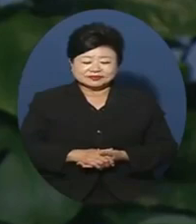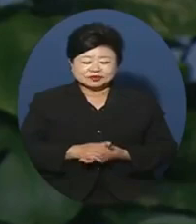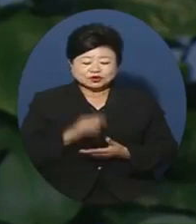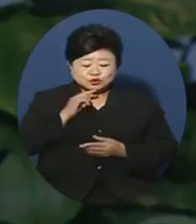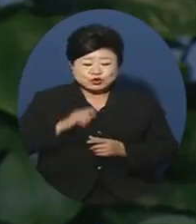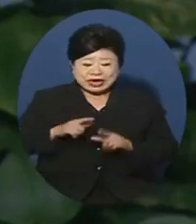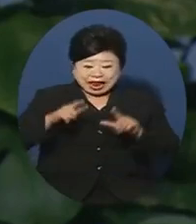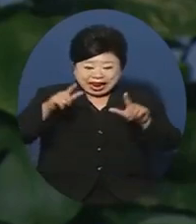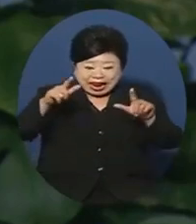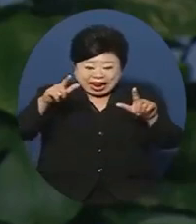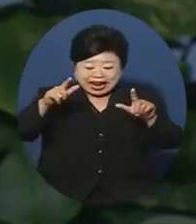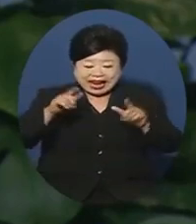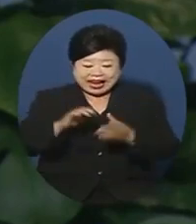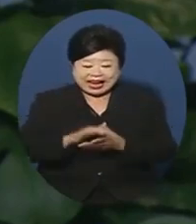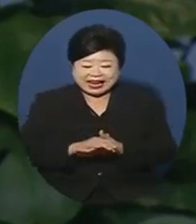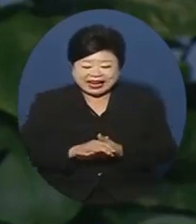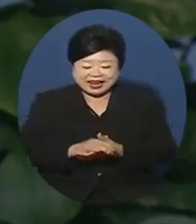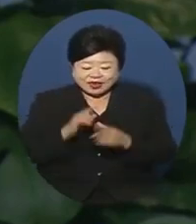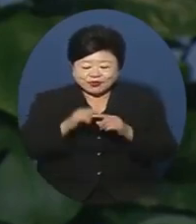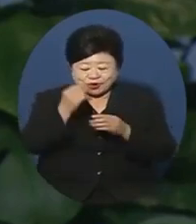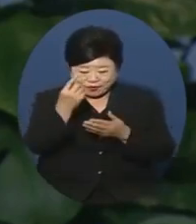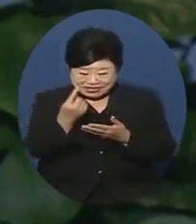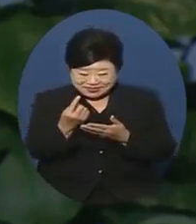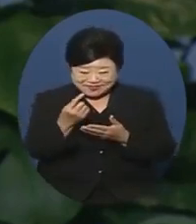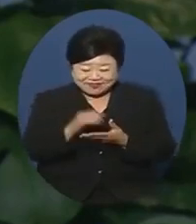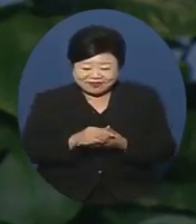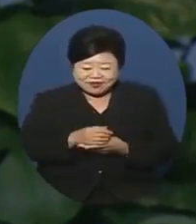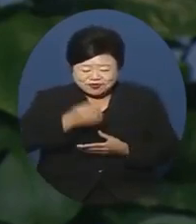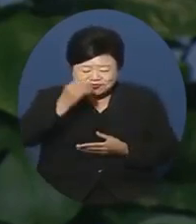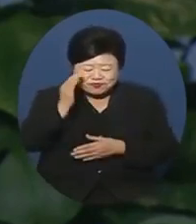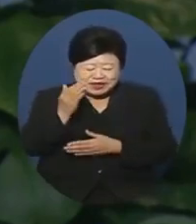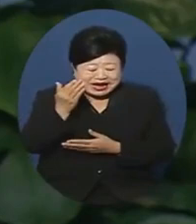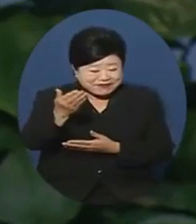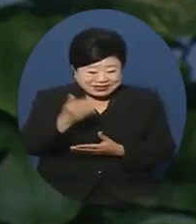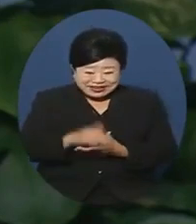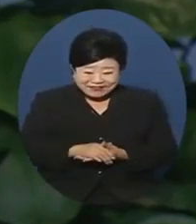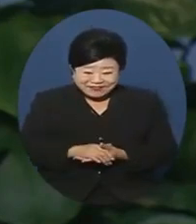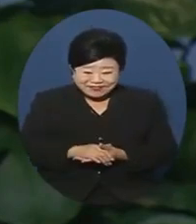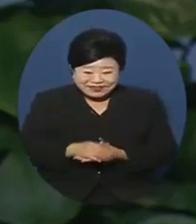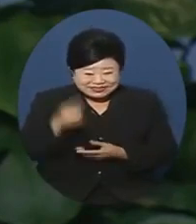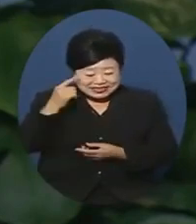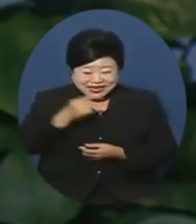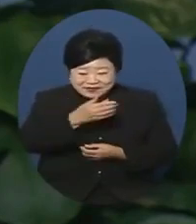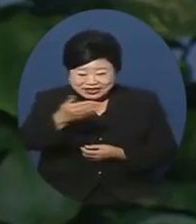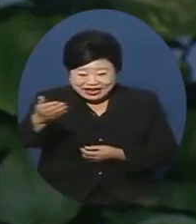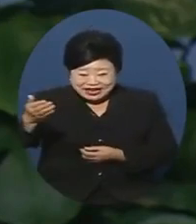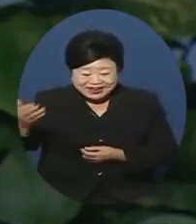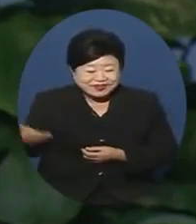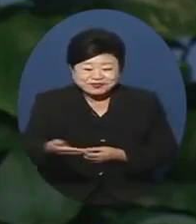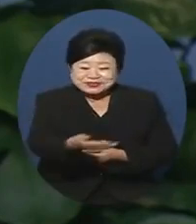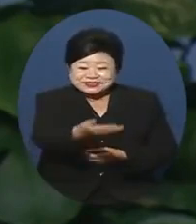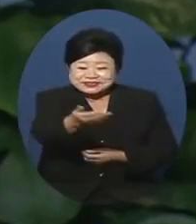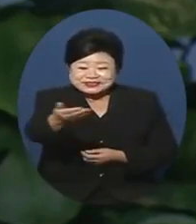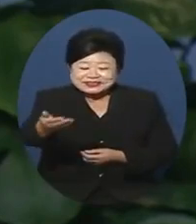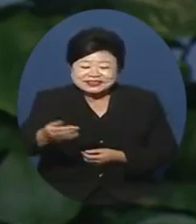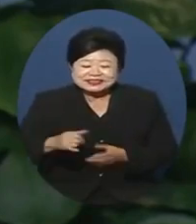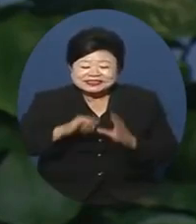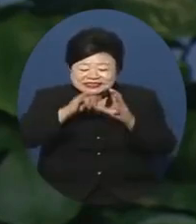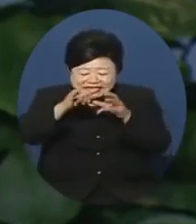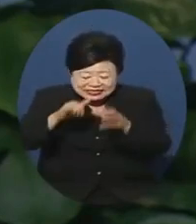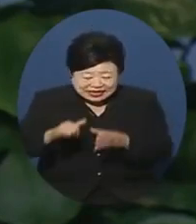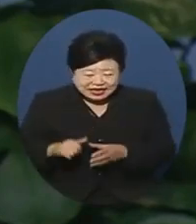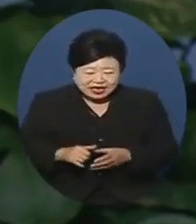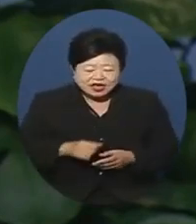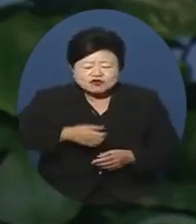주일날 교회 와서 꿈 이야기 하고 있네요. 여러분, 이 세상에